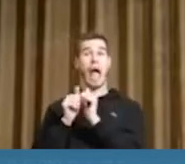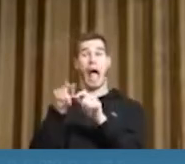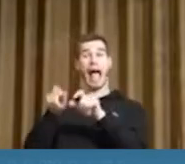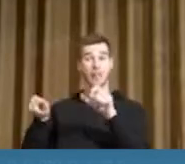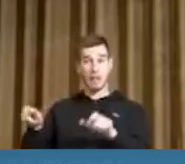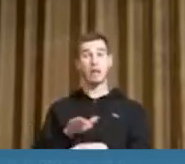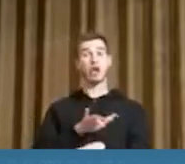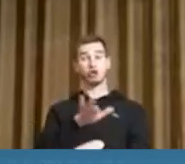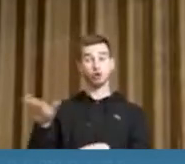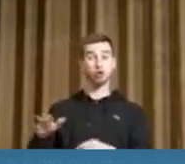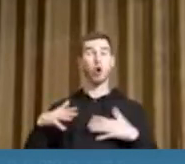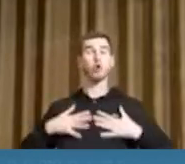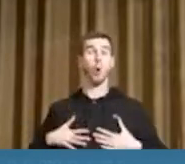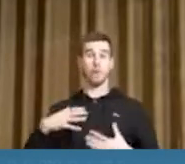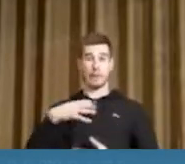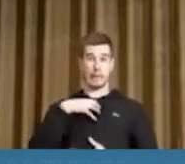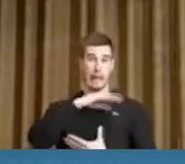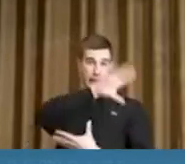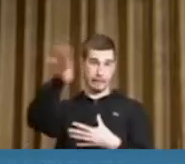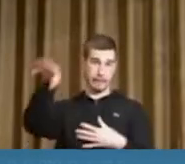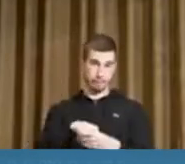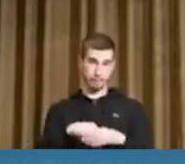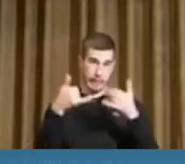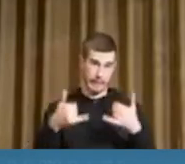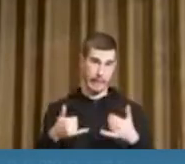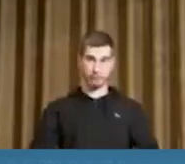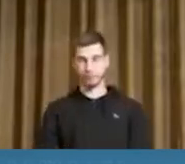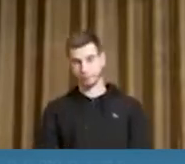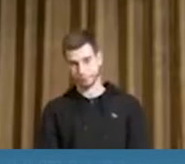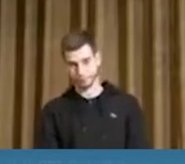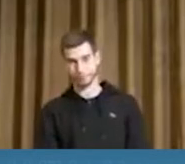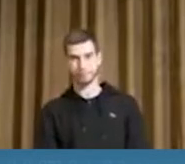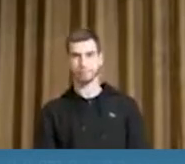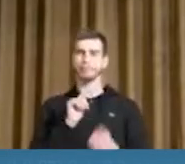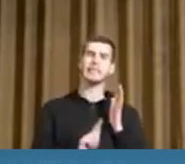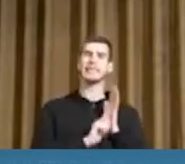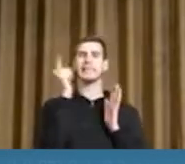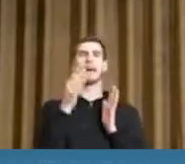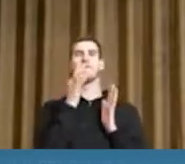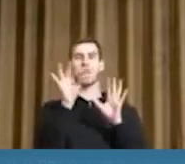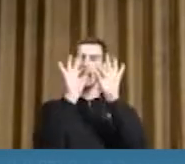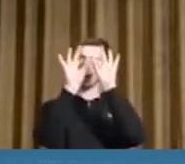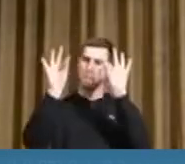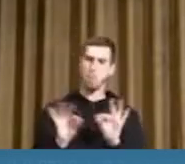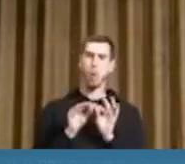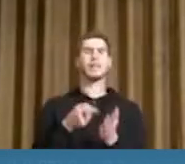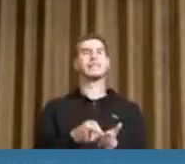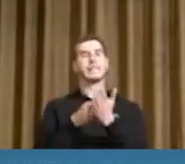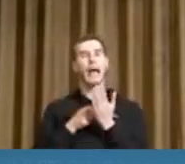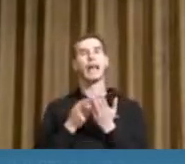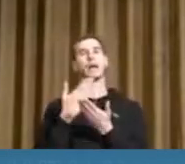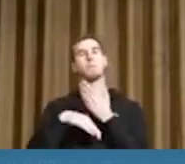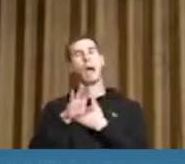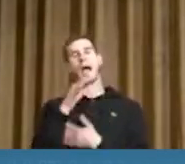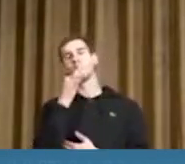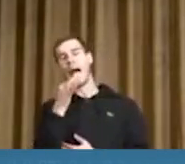Covid-Erkrankung drinstecken. Dann gab es einen zweiten Fragebogen, der mehr so in den weiteren Verlauf gefragt hat.